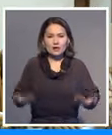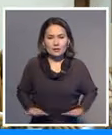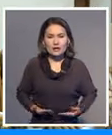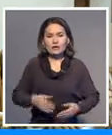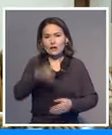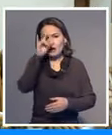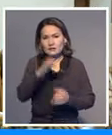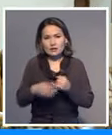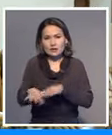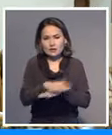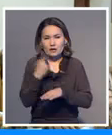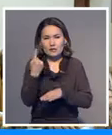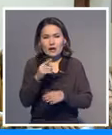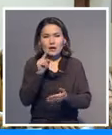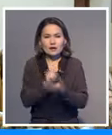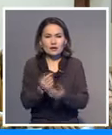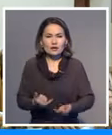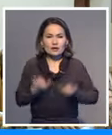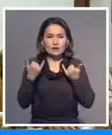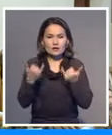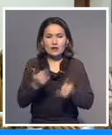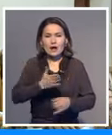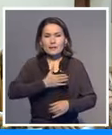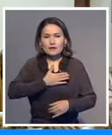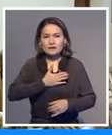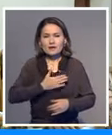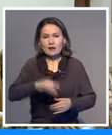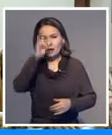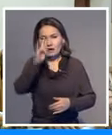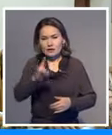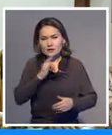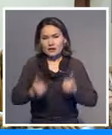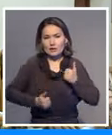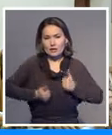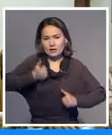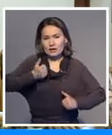де ортақ болып отыр. Еліміздің